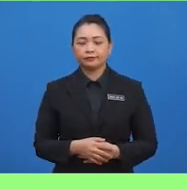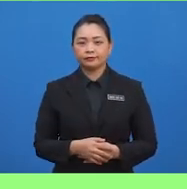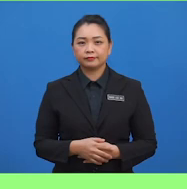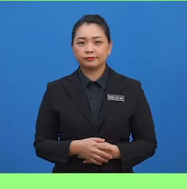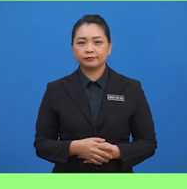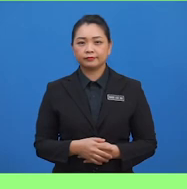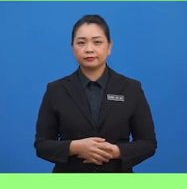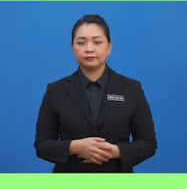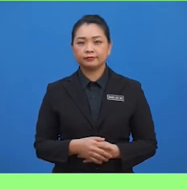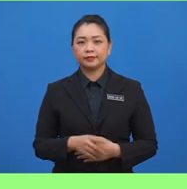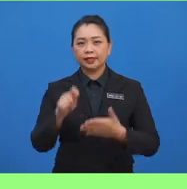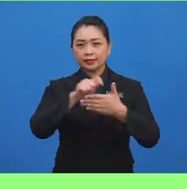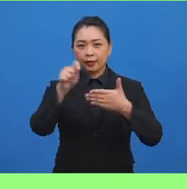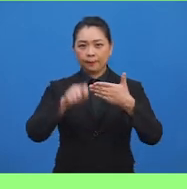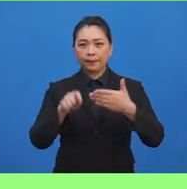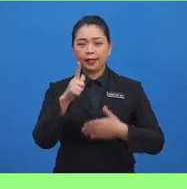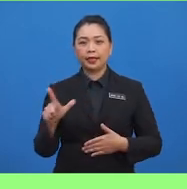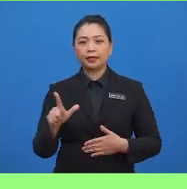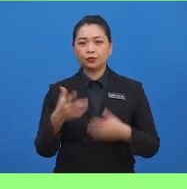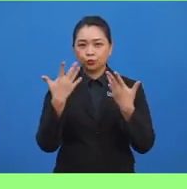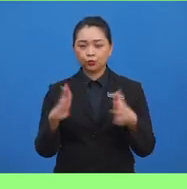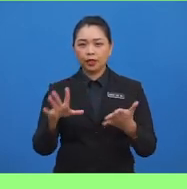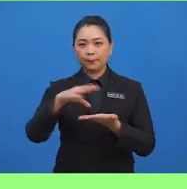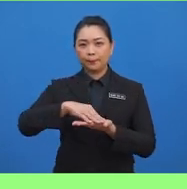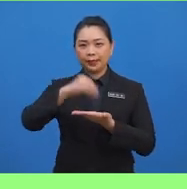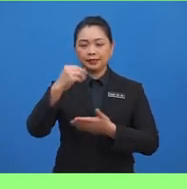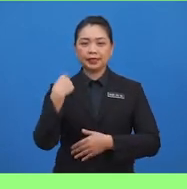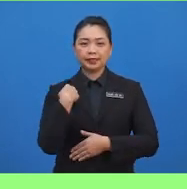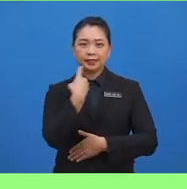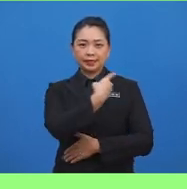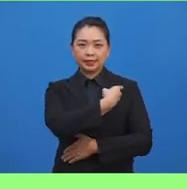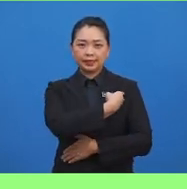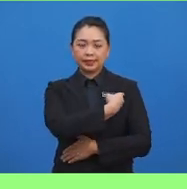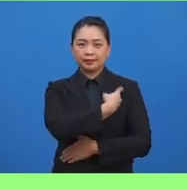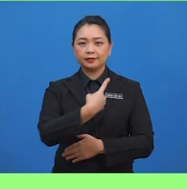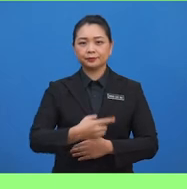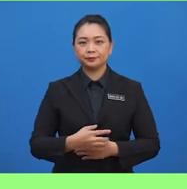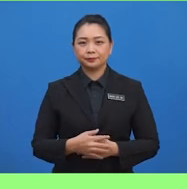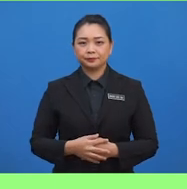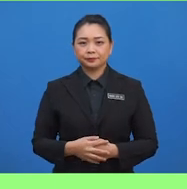Hai tamatlah sudah pelajaran kita